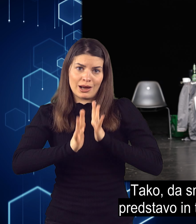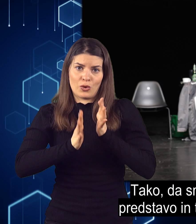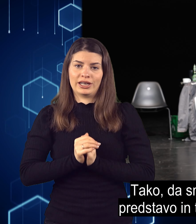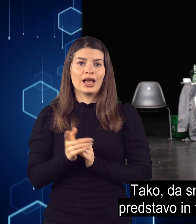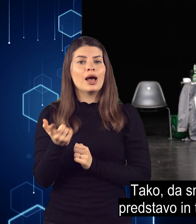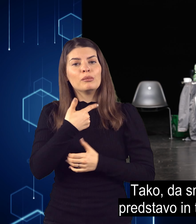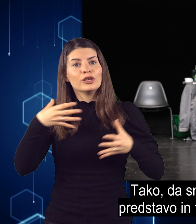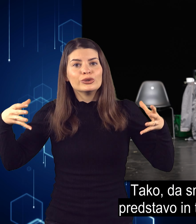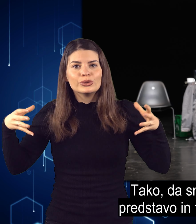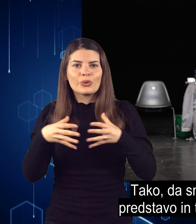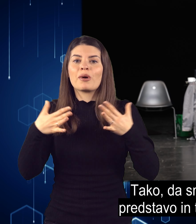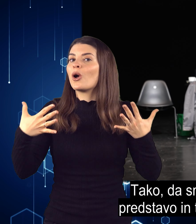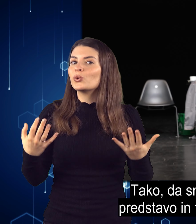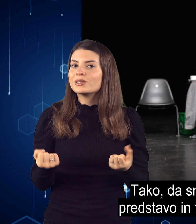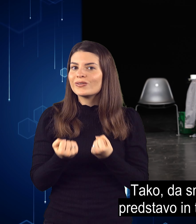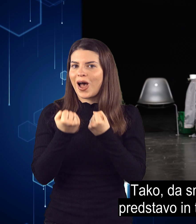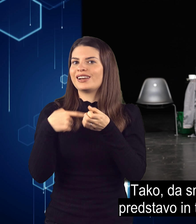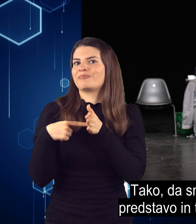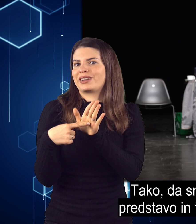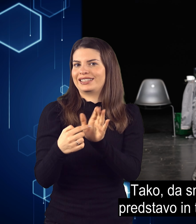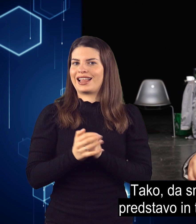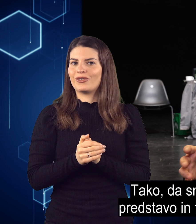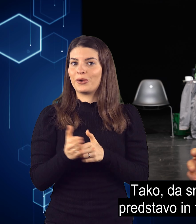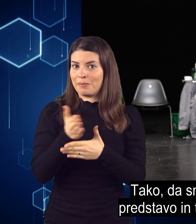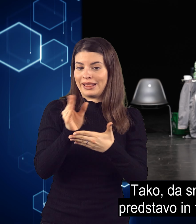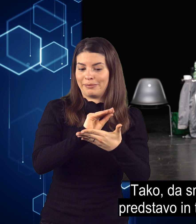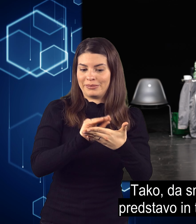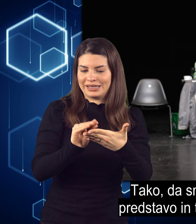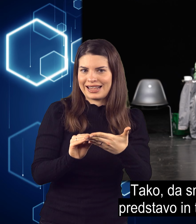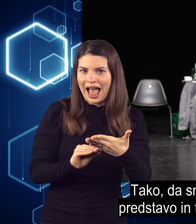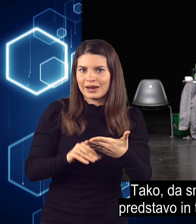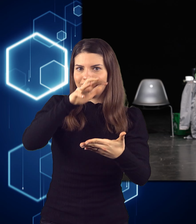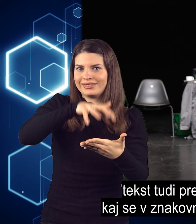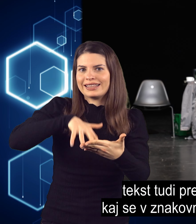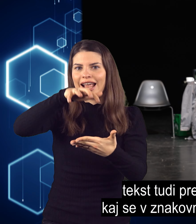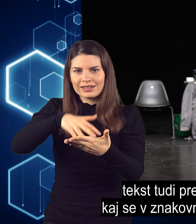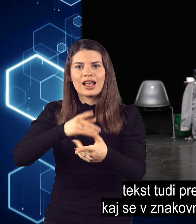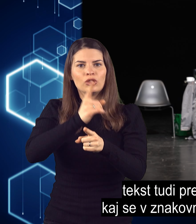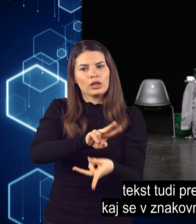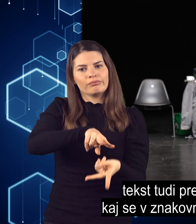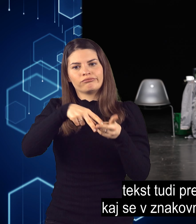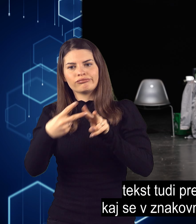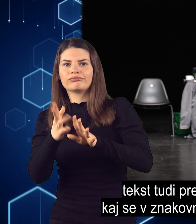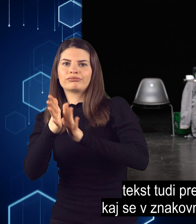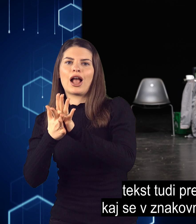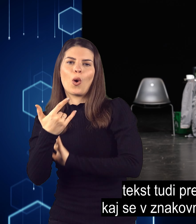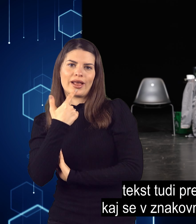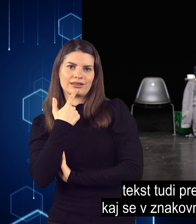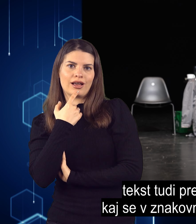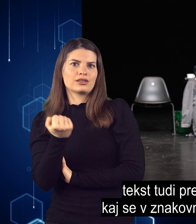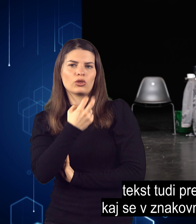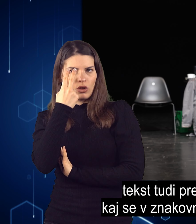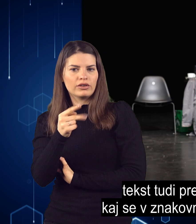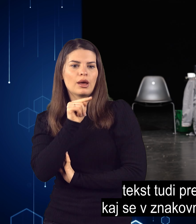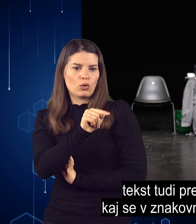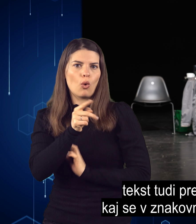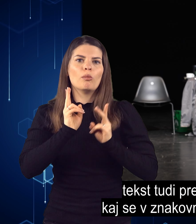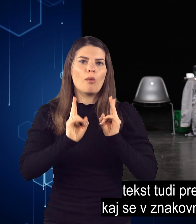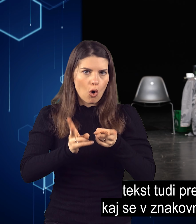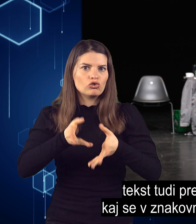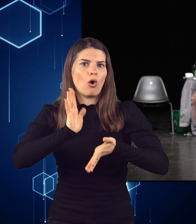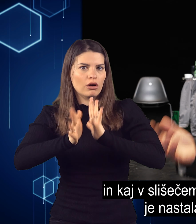Tako da v bistvu smo skupaj pol kreirali to predstavo in tekom pisanja vsak tekst tudi prekretali, da vidimo, kaj se v